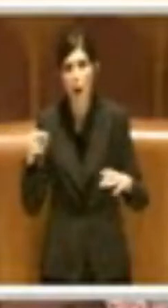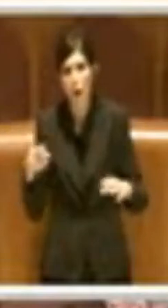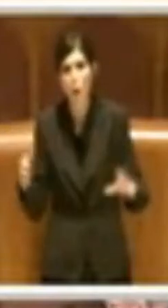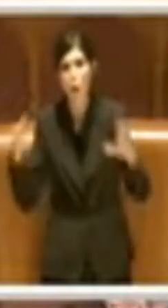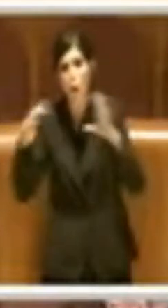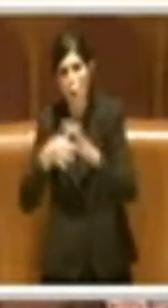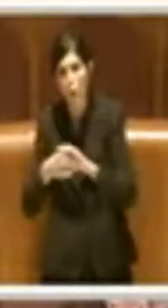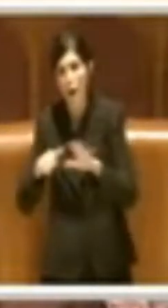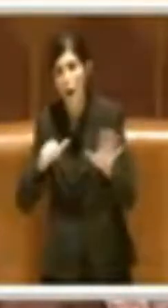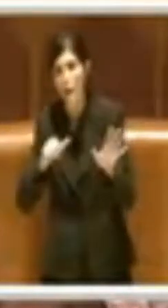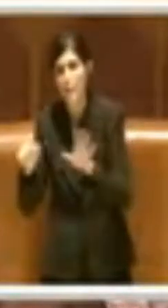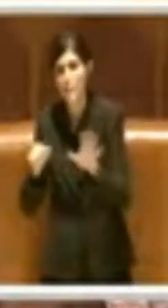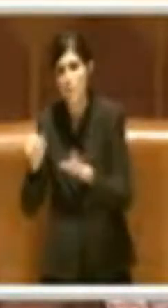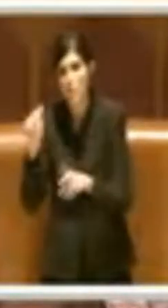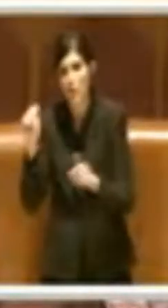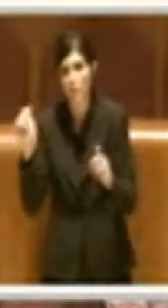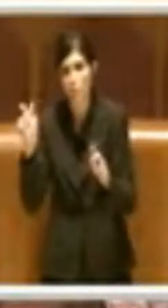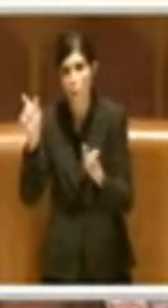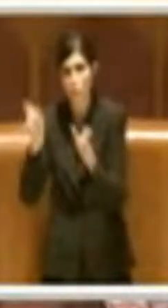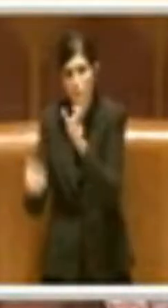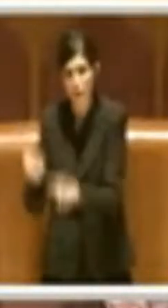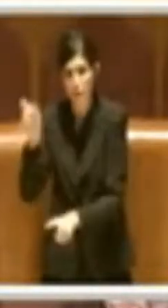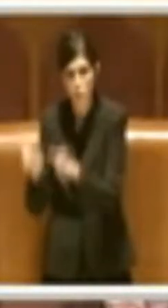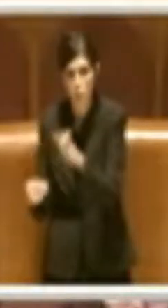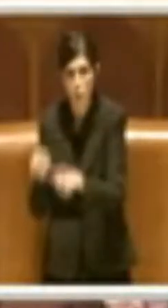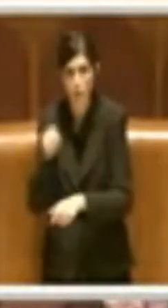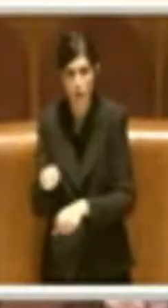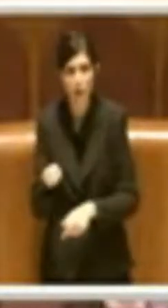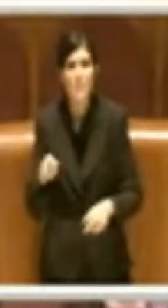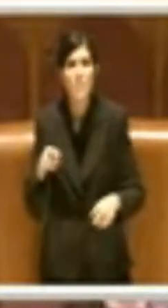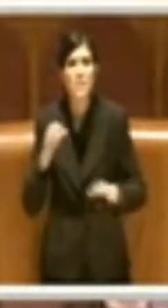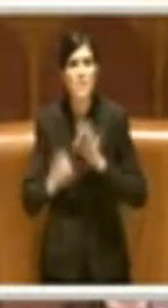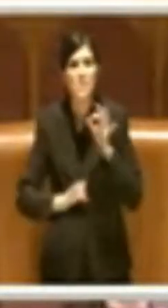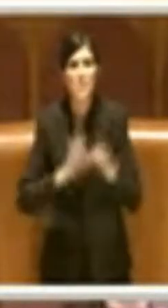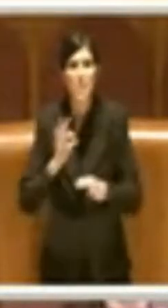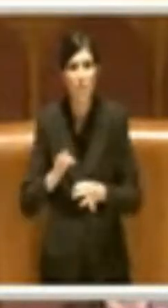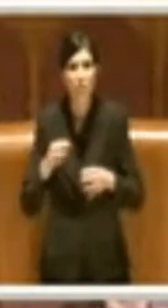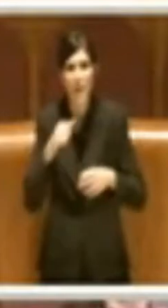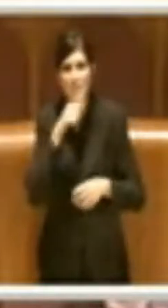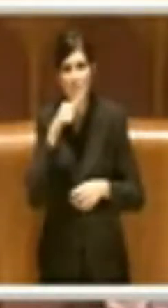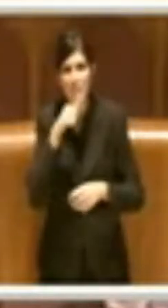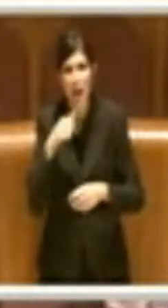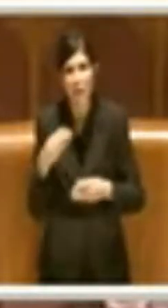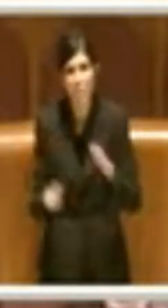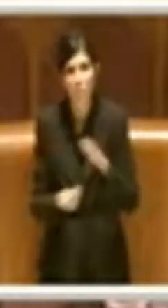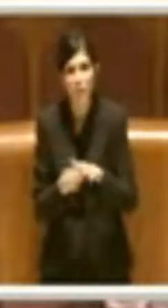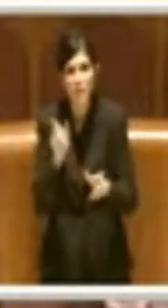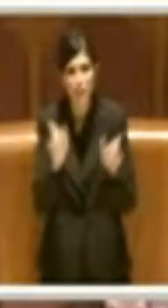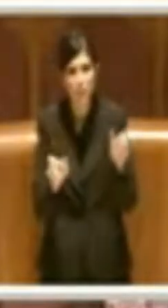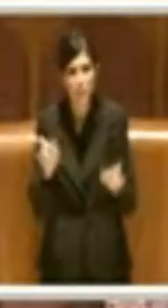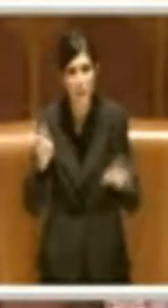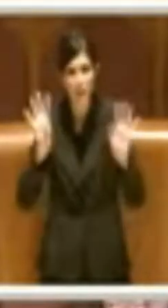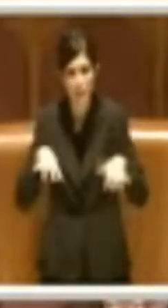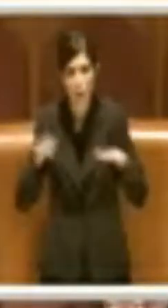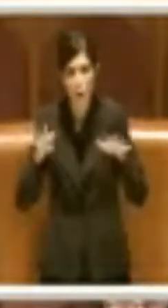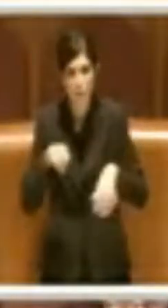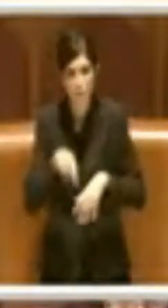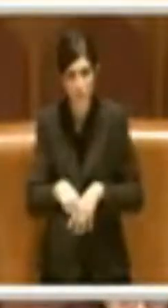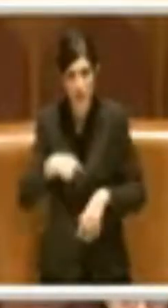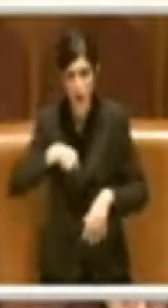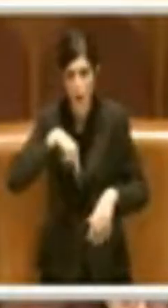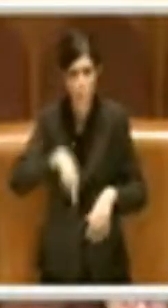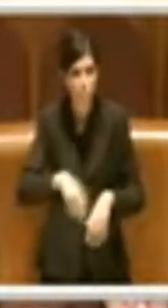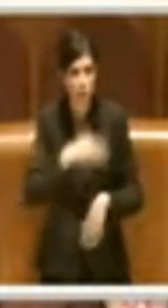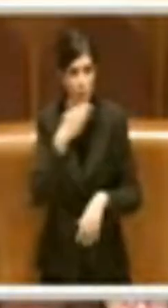con il carico cittadino, dovremmo stare sulle 9.000 unità. Ad oggi siamo ancora in carenza, nonostante il grande sforzo di